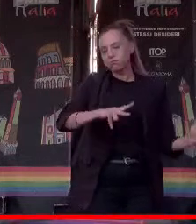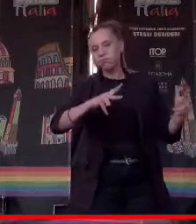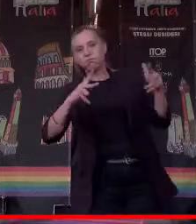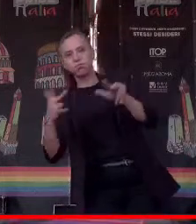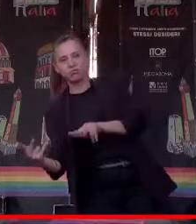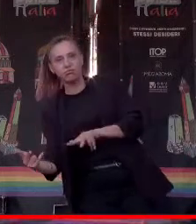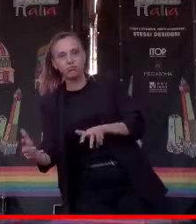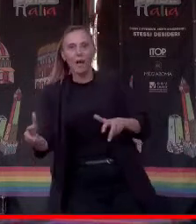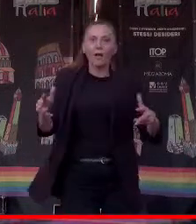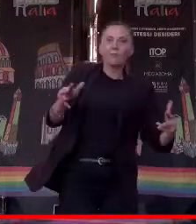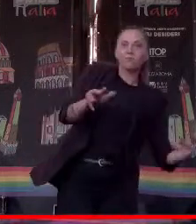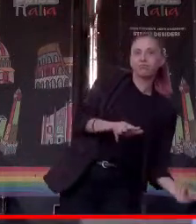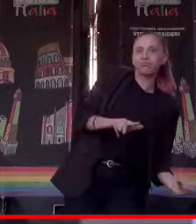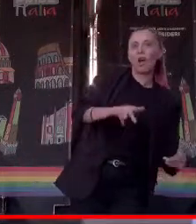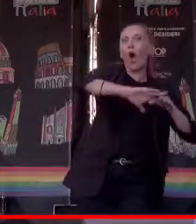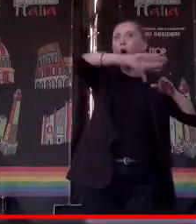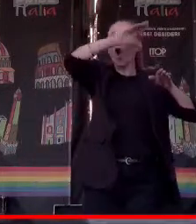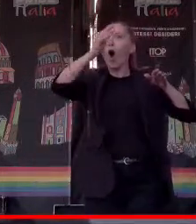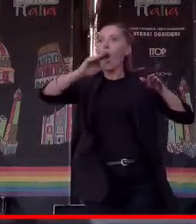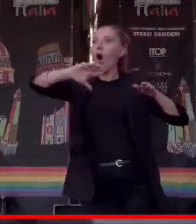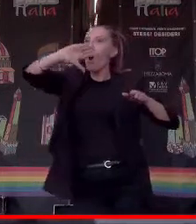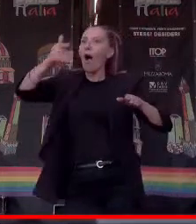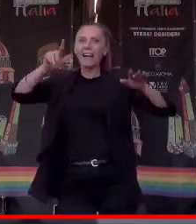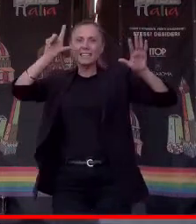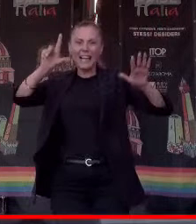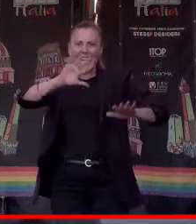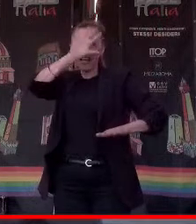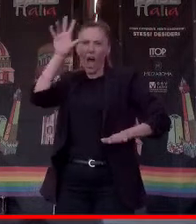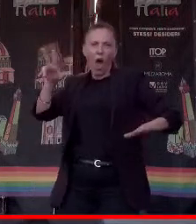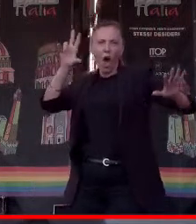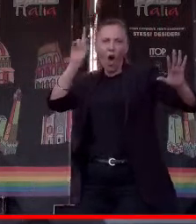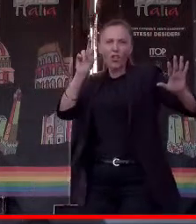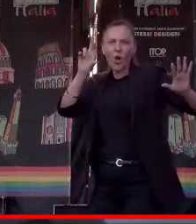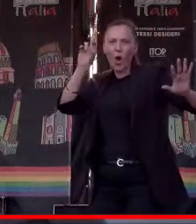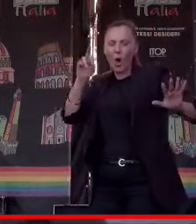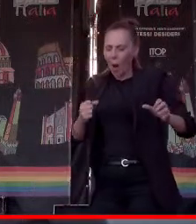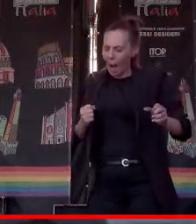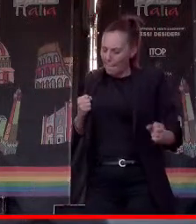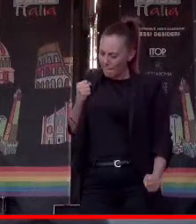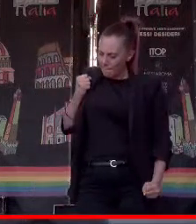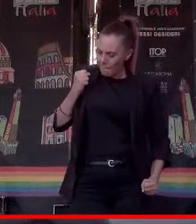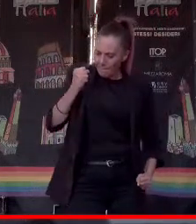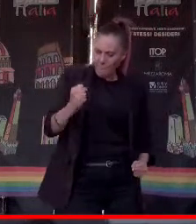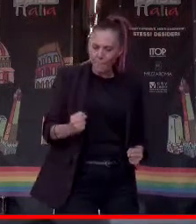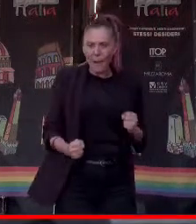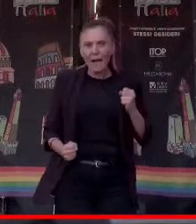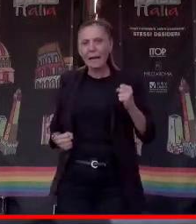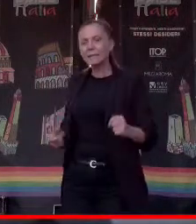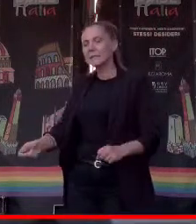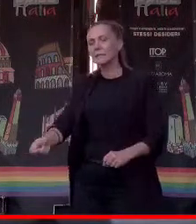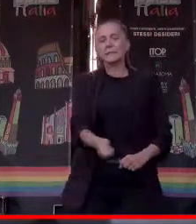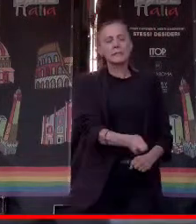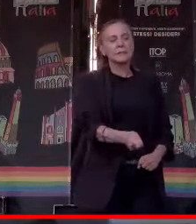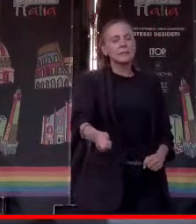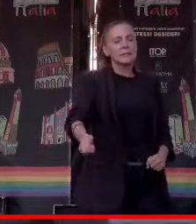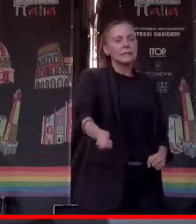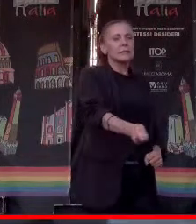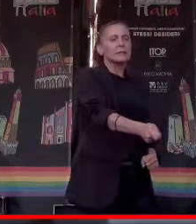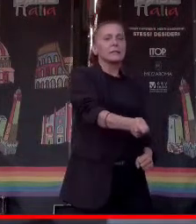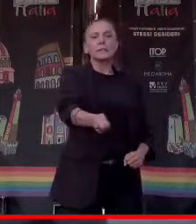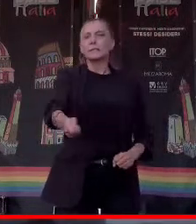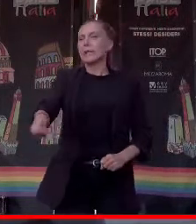sti sette colli varono 80, con i bastoni andiamo a tentoni, che